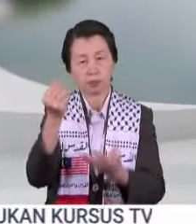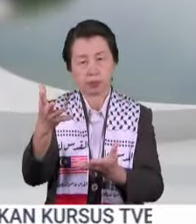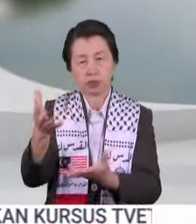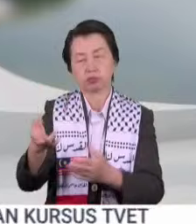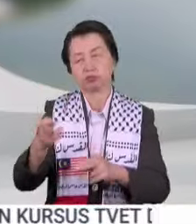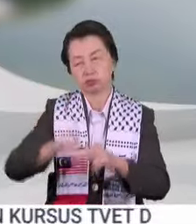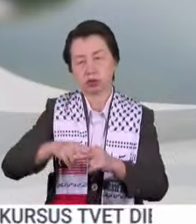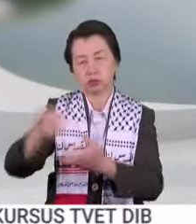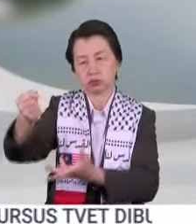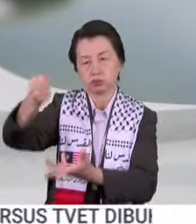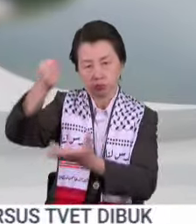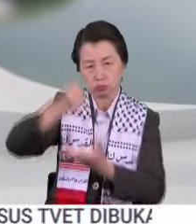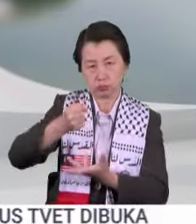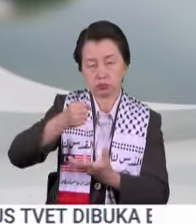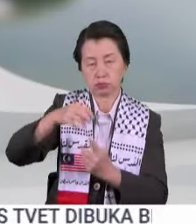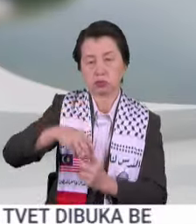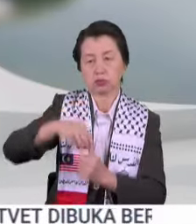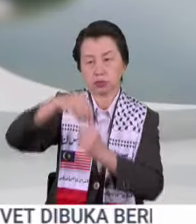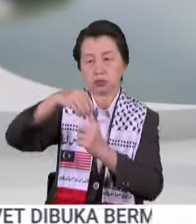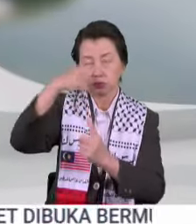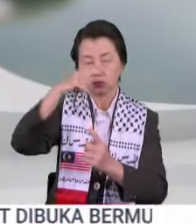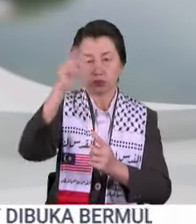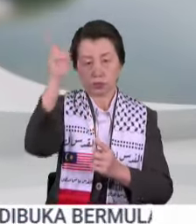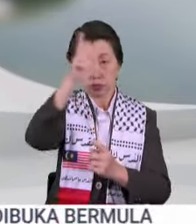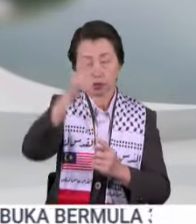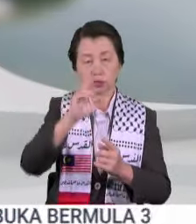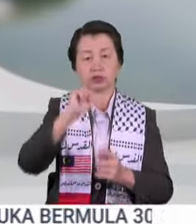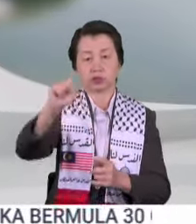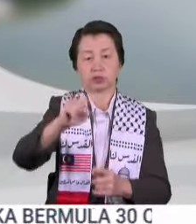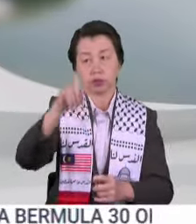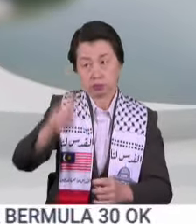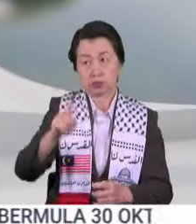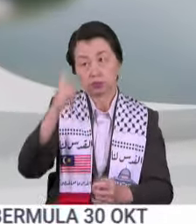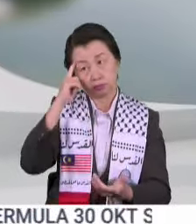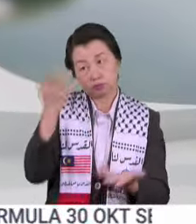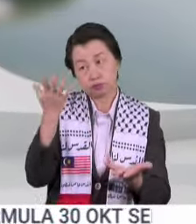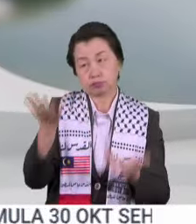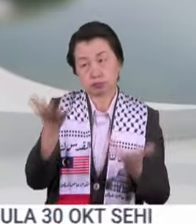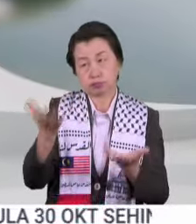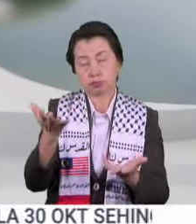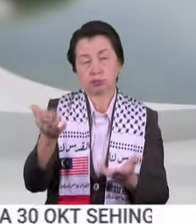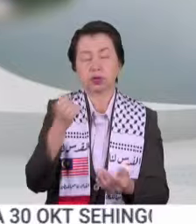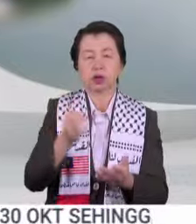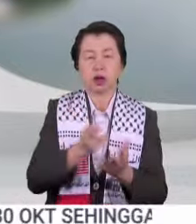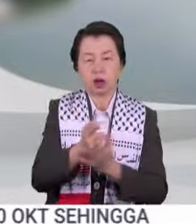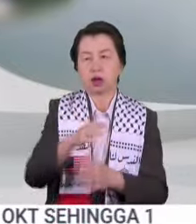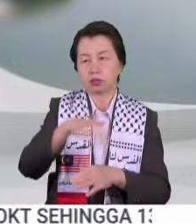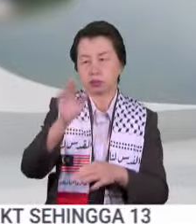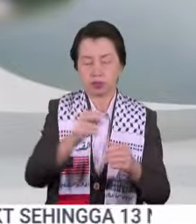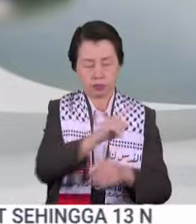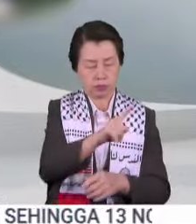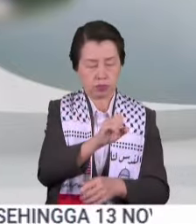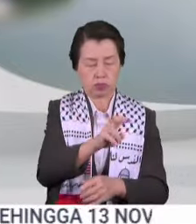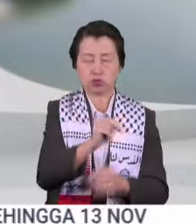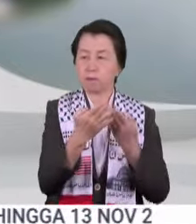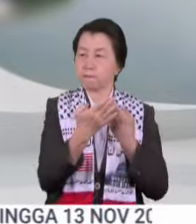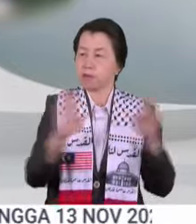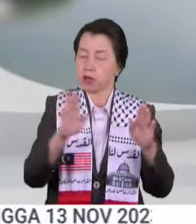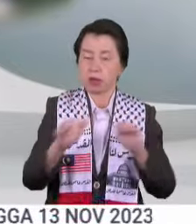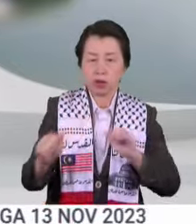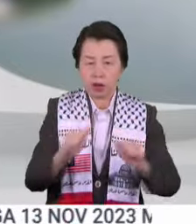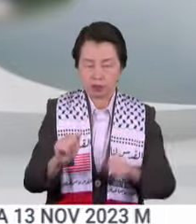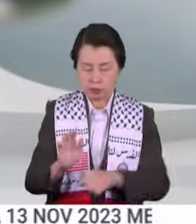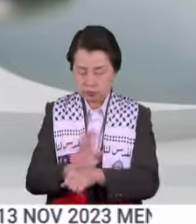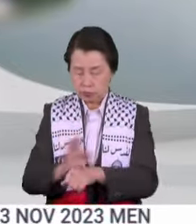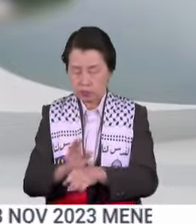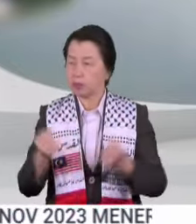atau menambah peruntukan hak istimewa kepada kerajaan Sabah wajar dipertimbangkan antaranya hak lebih banyak Zon bebas aktiviti Zon